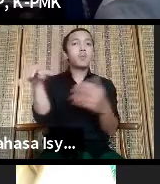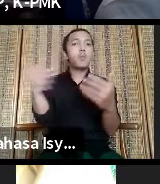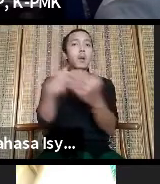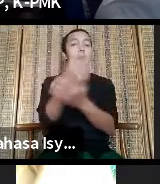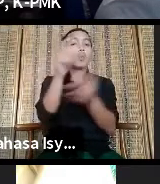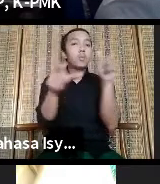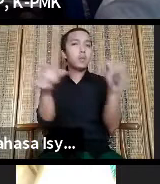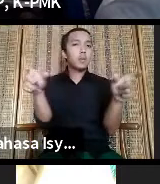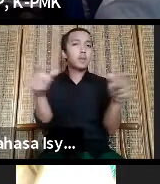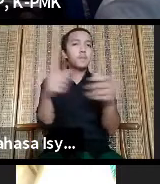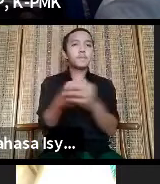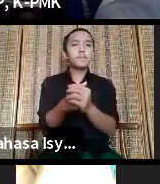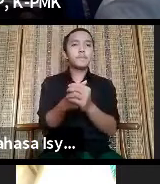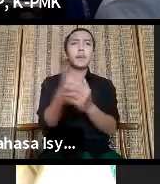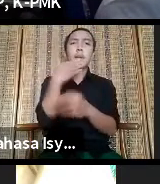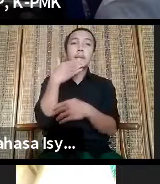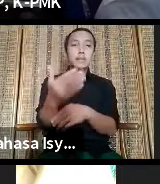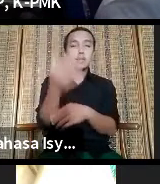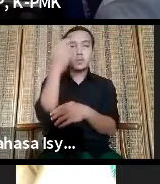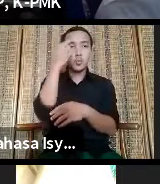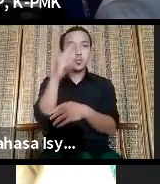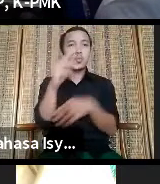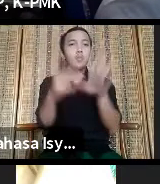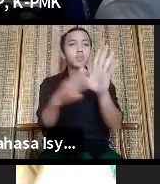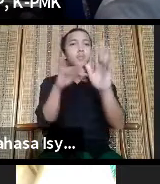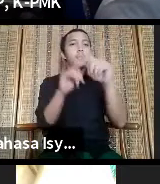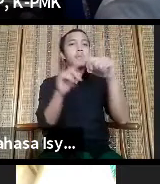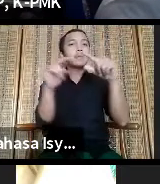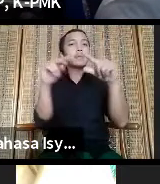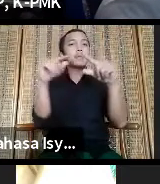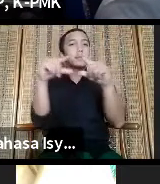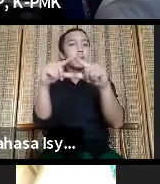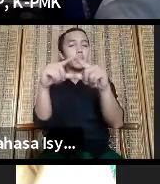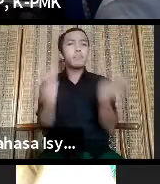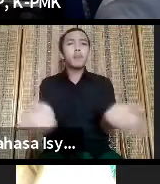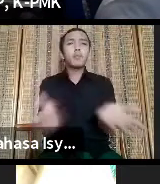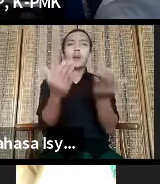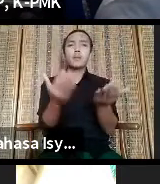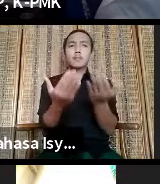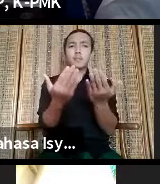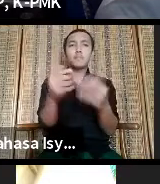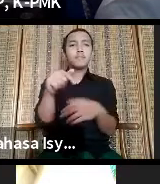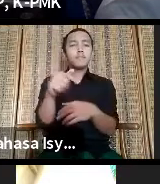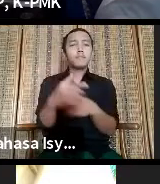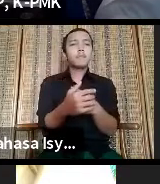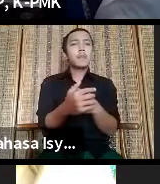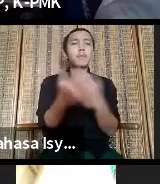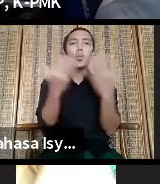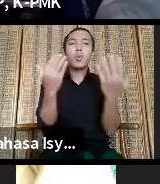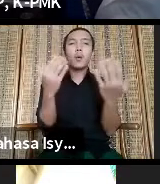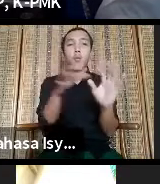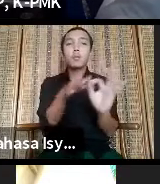kasih kepada para mitra pembangunan yang telah mendukung kegiatan ini. Mudah-mudahan kita selalu berkolaborasi